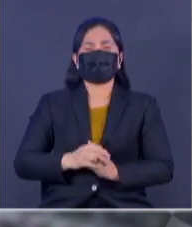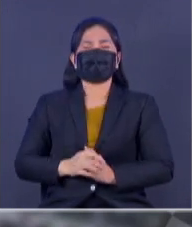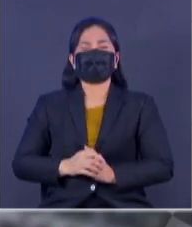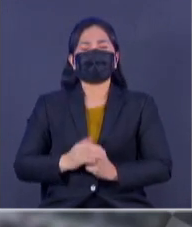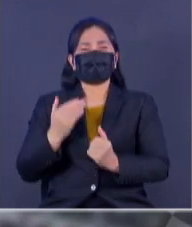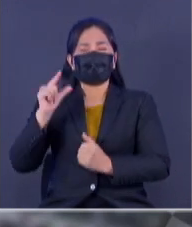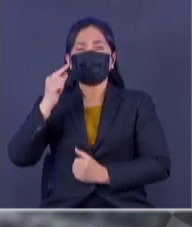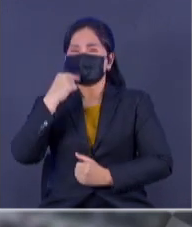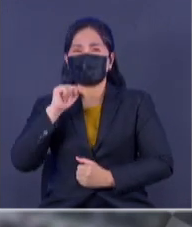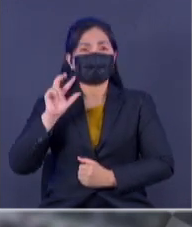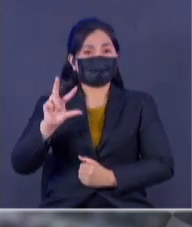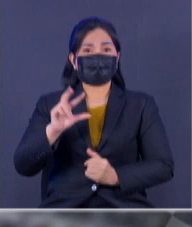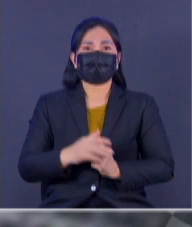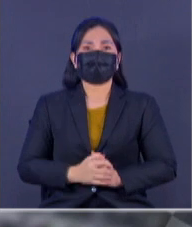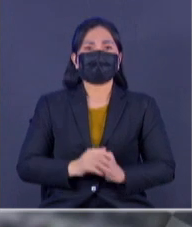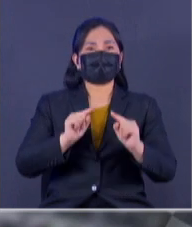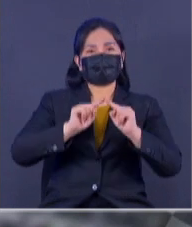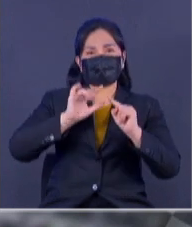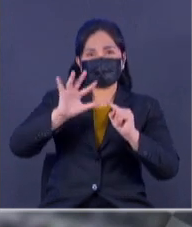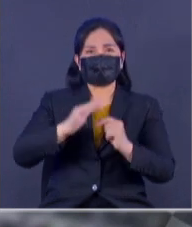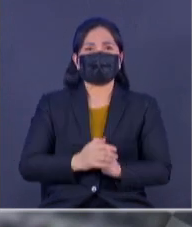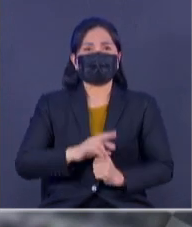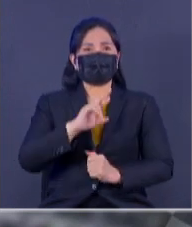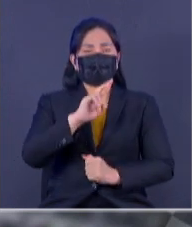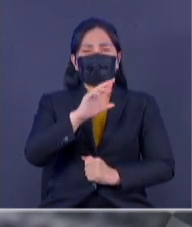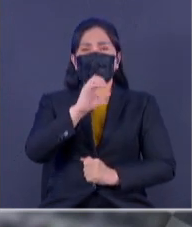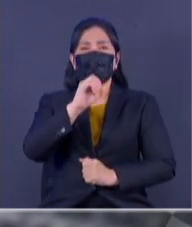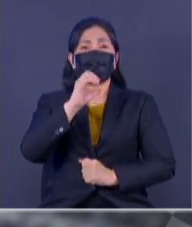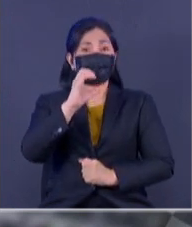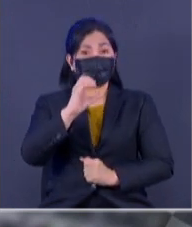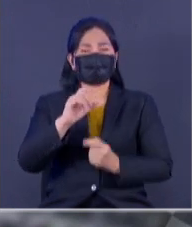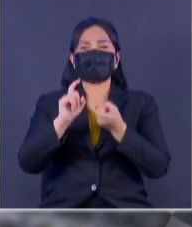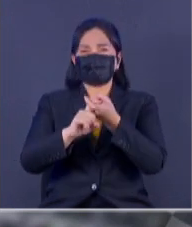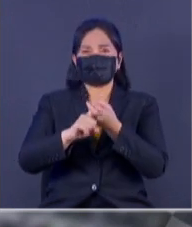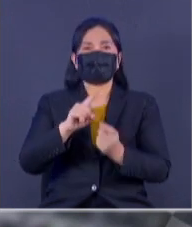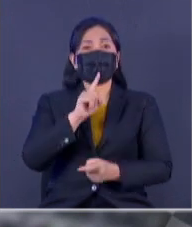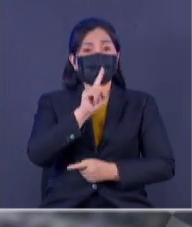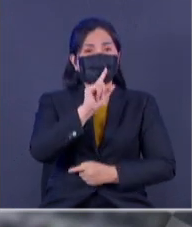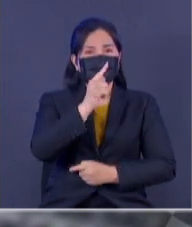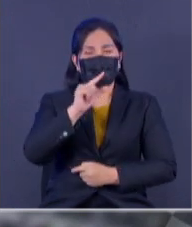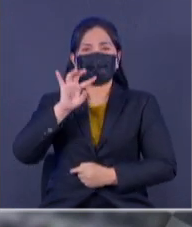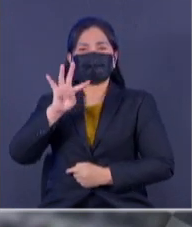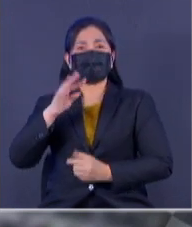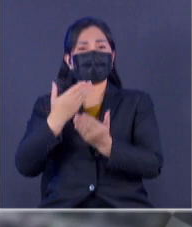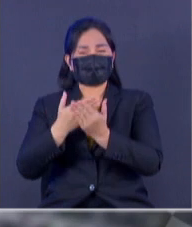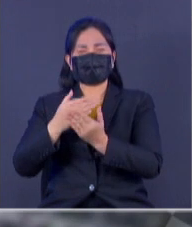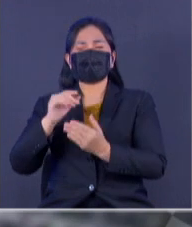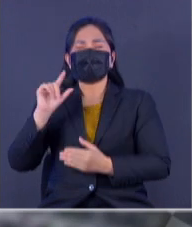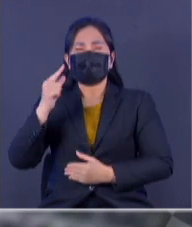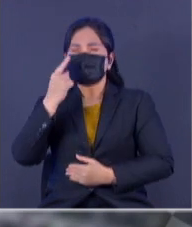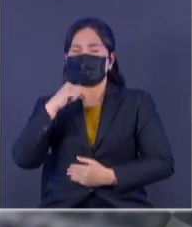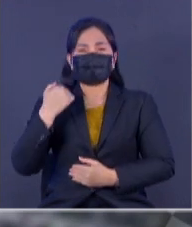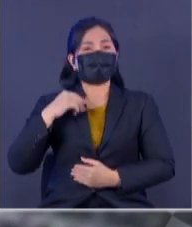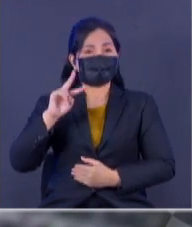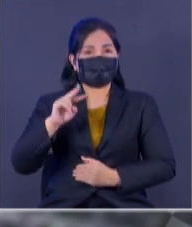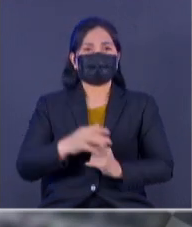4เป็นเกาหลีใต้2เหรียญทองและ3เหรียญทองแดงแล้วก็อันดับ5 ROC ก็คือรัสเซียนะฮะ1เหรียญทอง4เหรียญเงิน